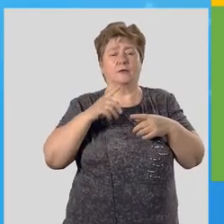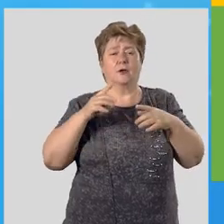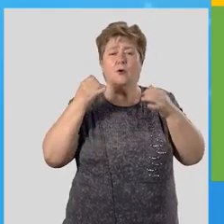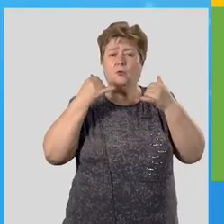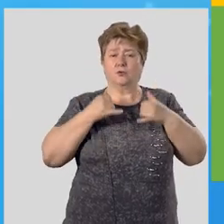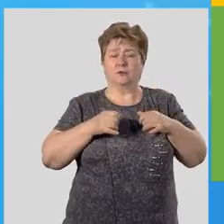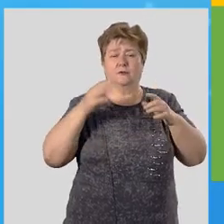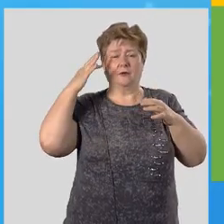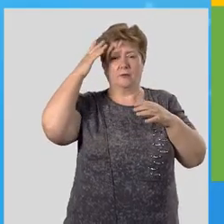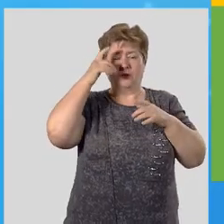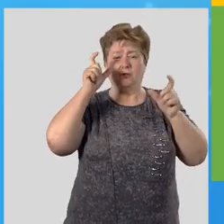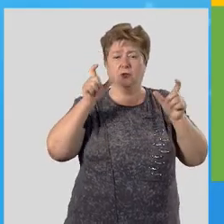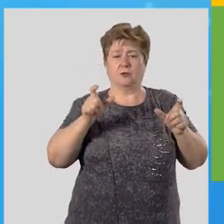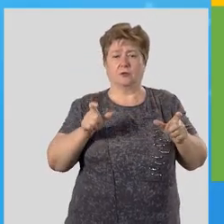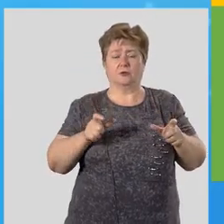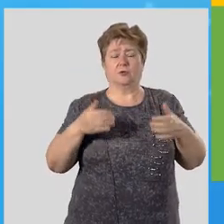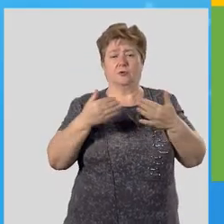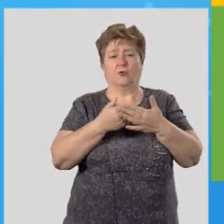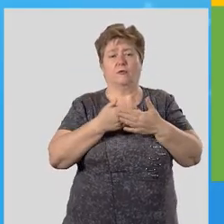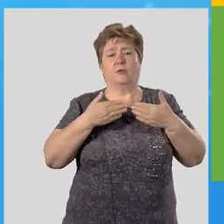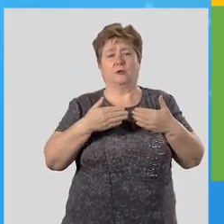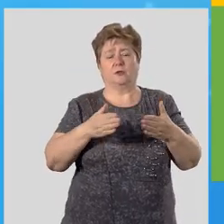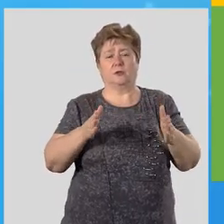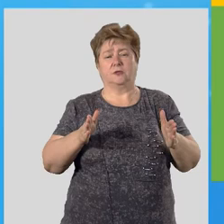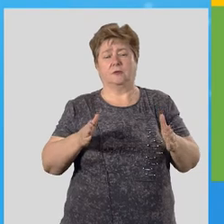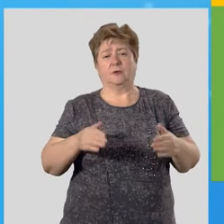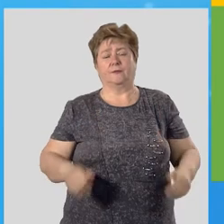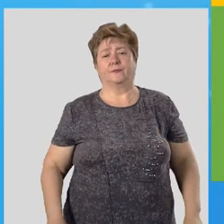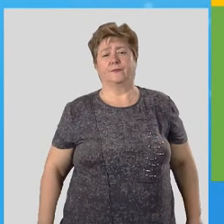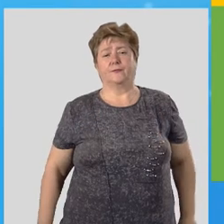поражая воображение людей новыми открытиями.